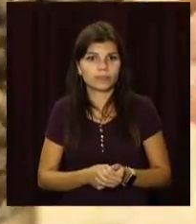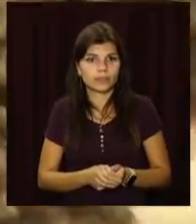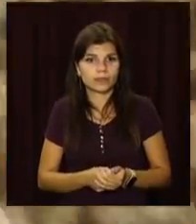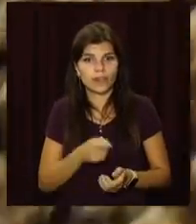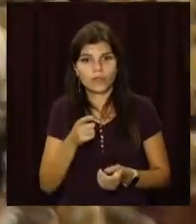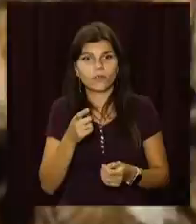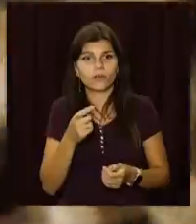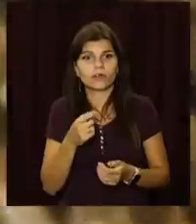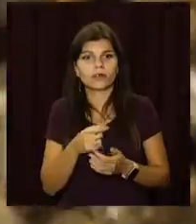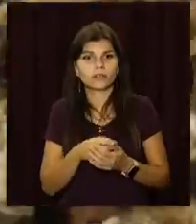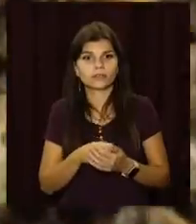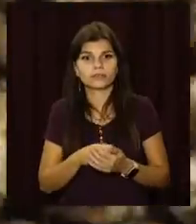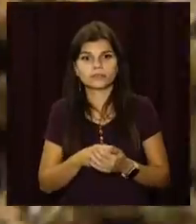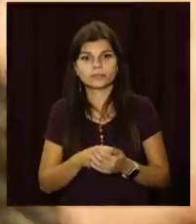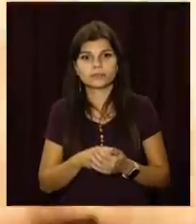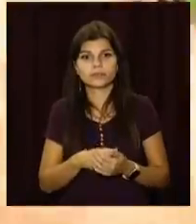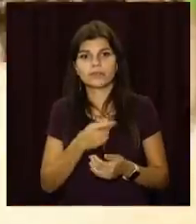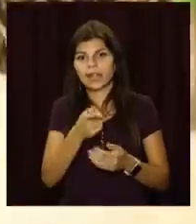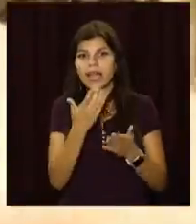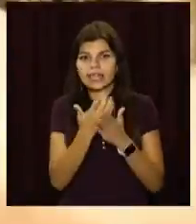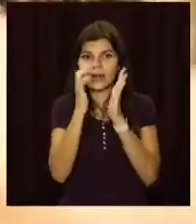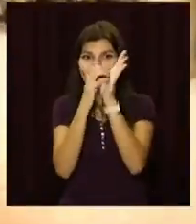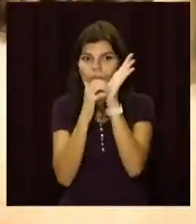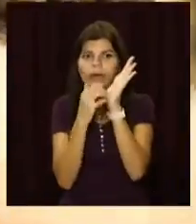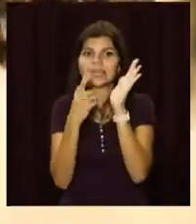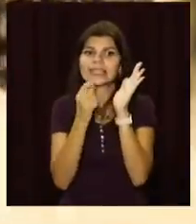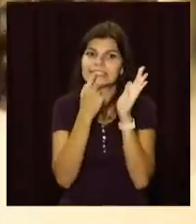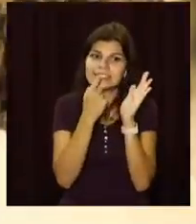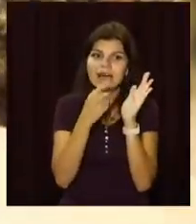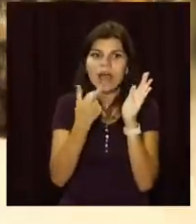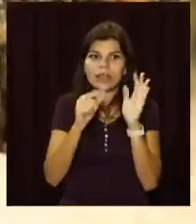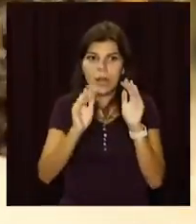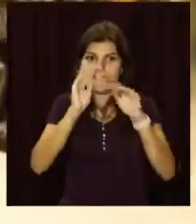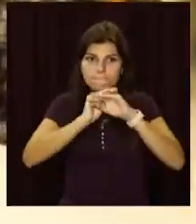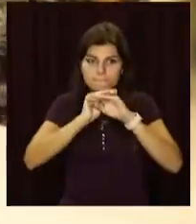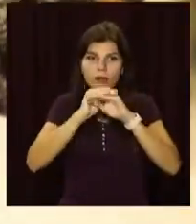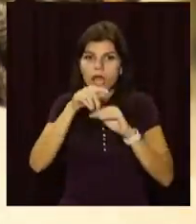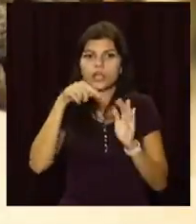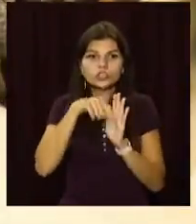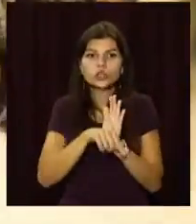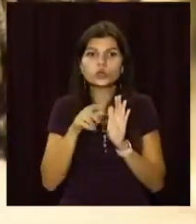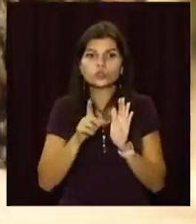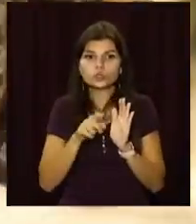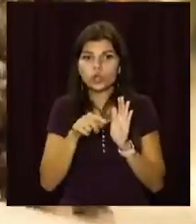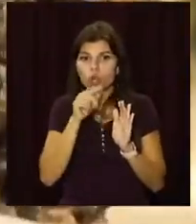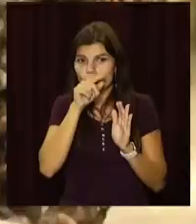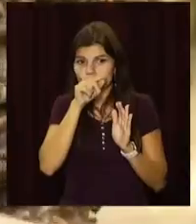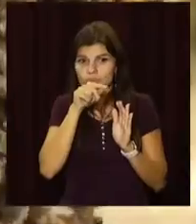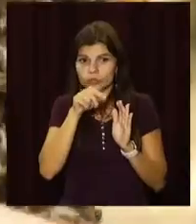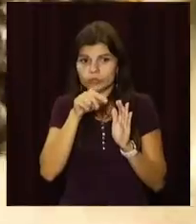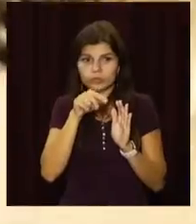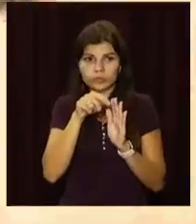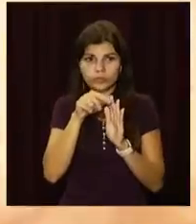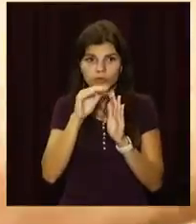рамка з відкритим розплодом, там яйця є, а це от запечатаний розпліт. Оце вже бджілки розрізають ці